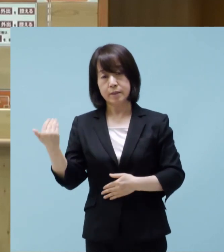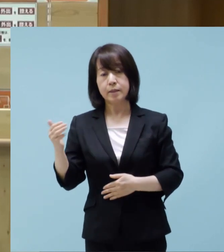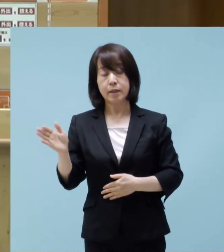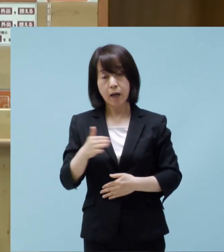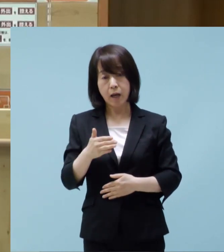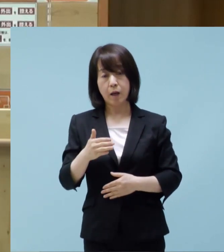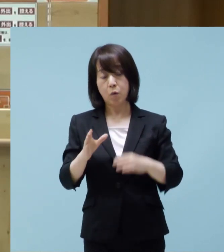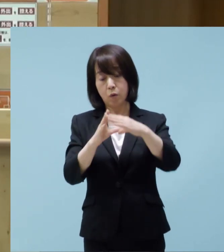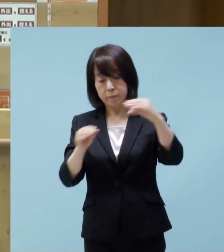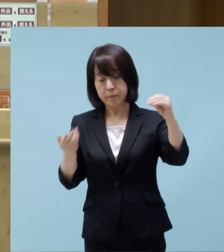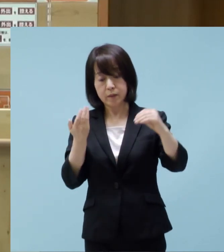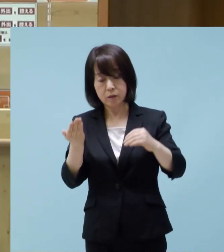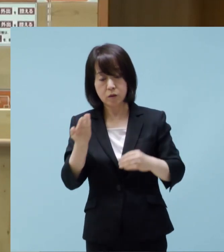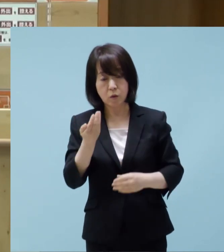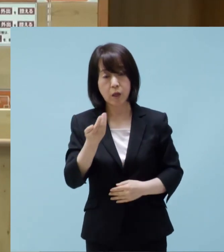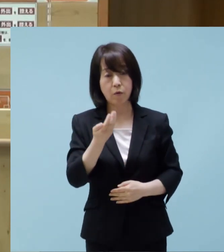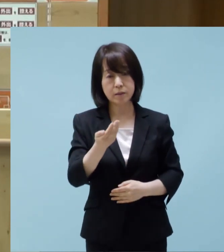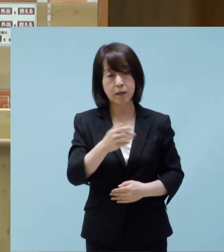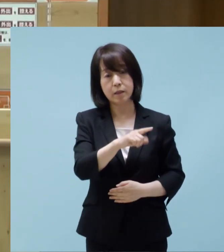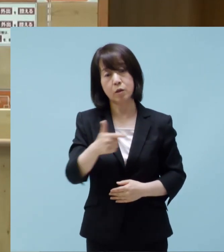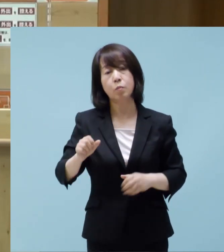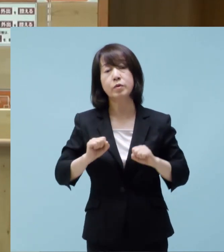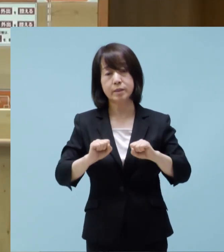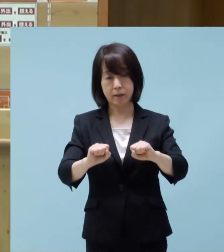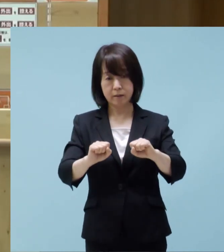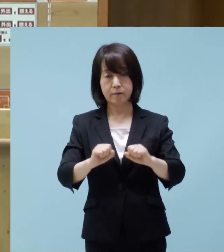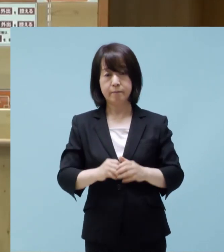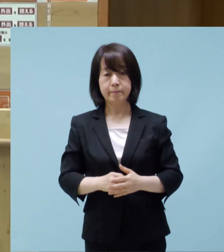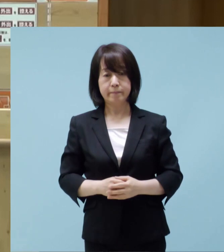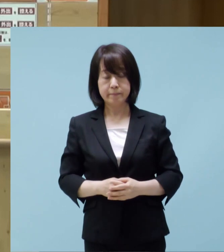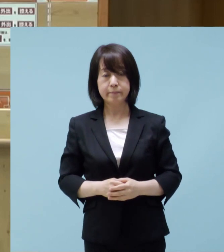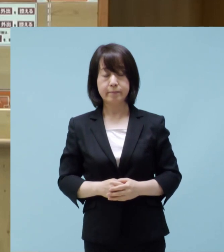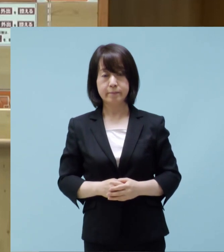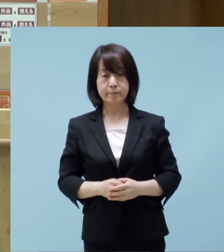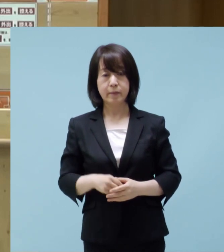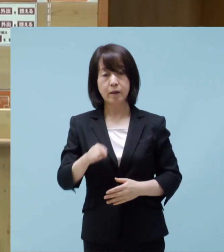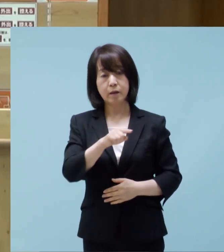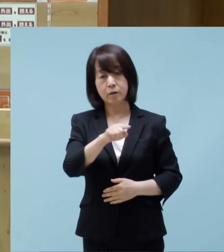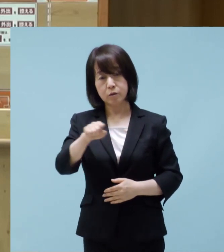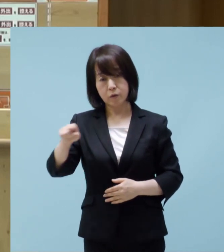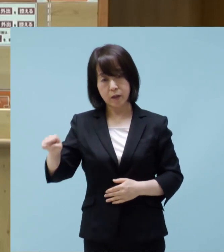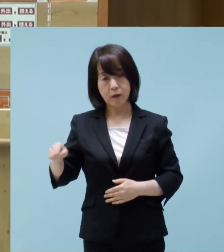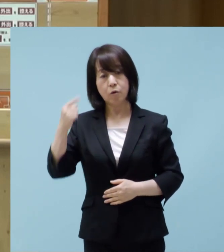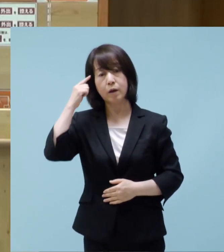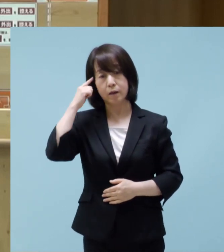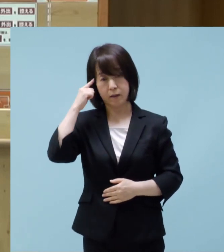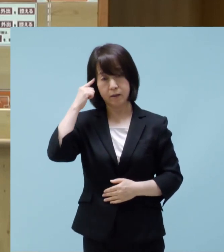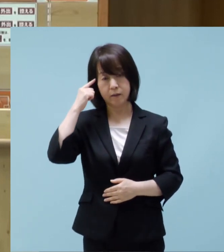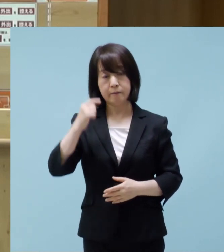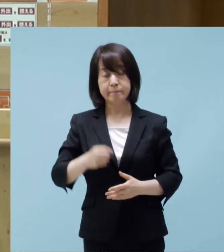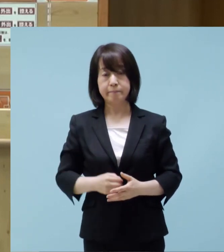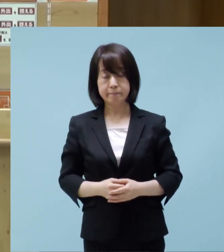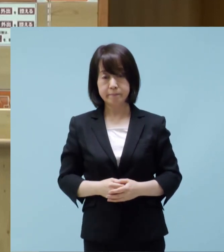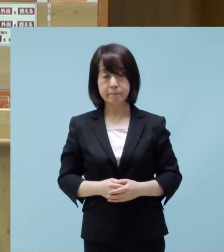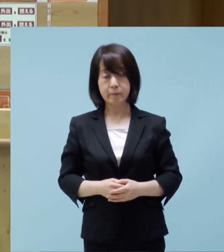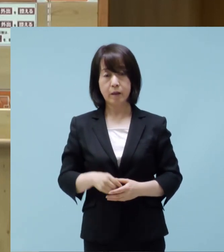わせたりなどもしてましたけども、そういったことなども踏まえて、で国の協議というのはですね、措置を講じるとき